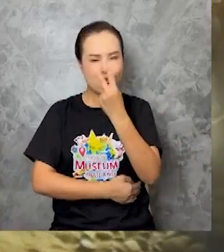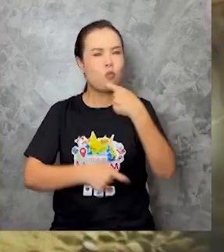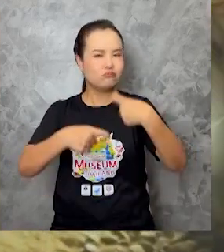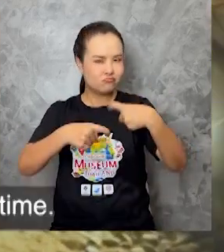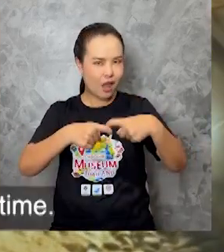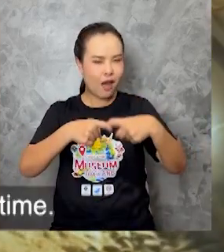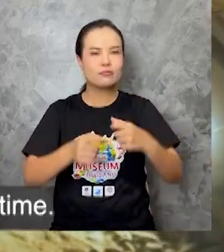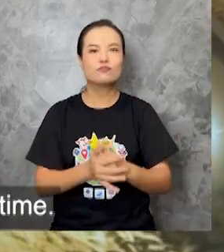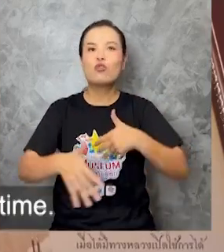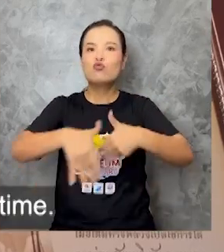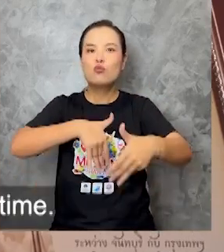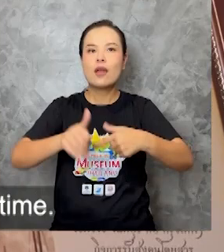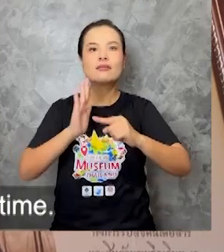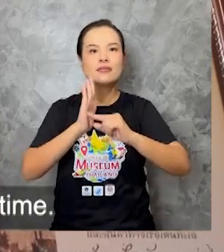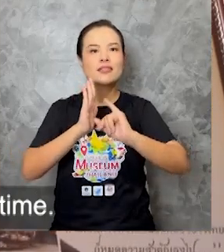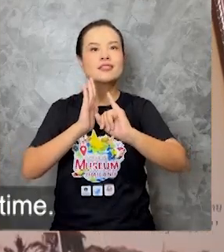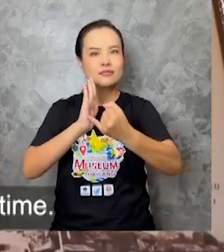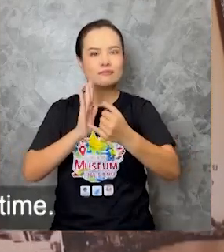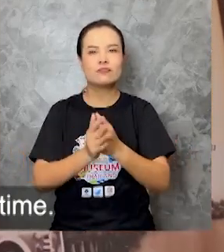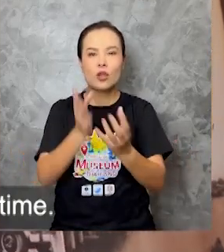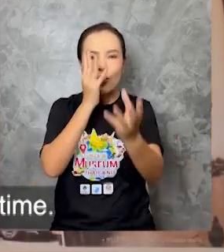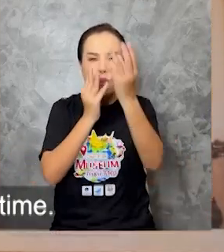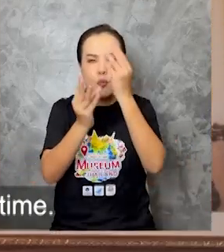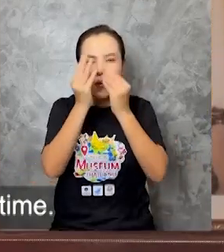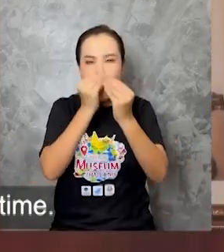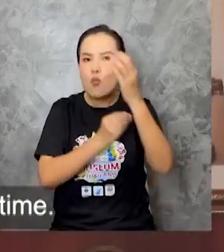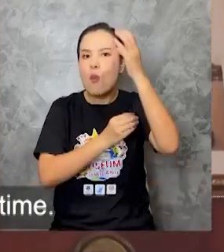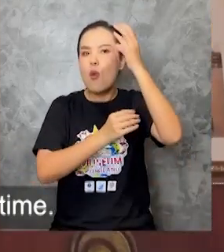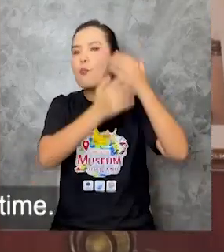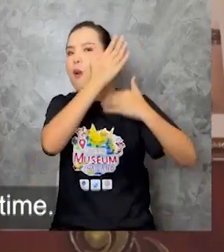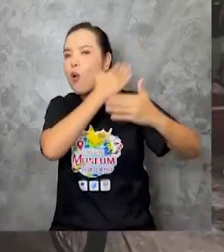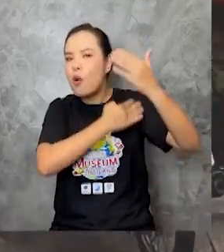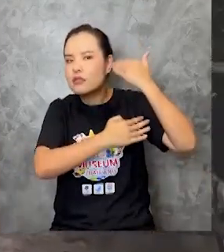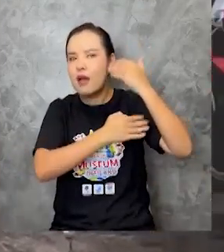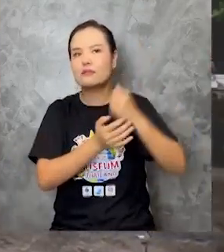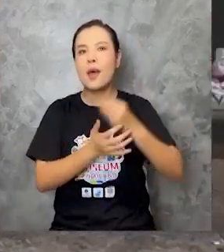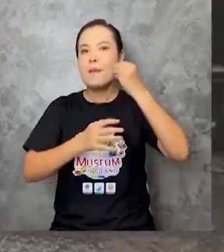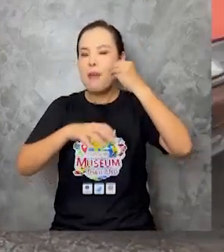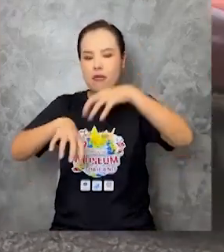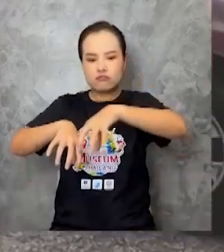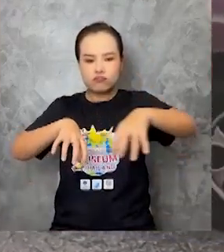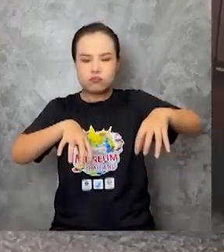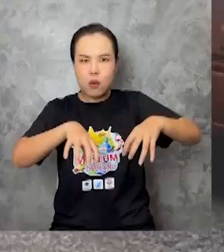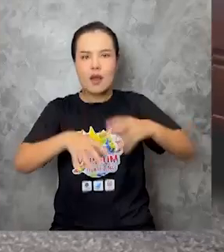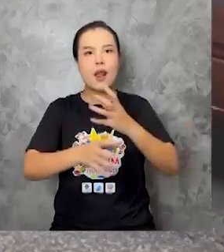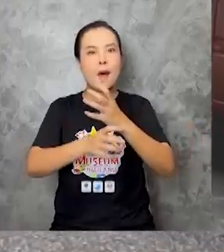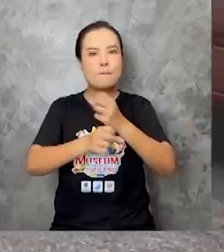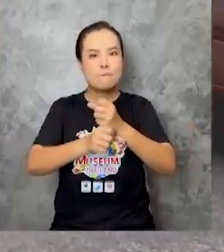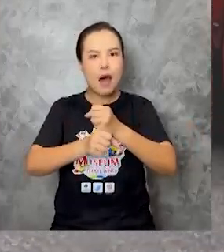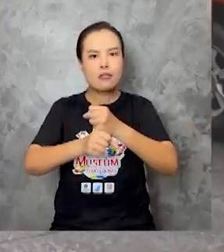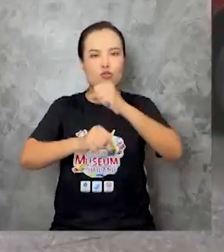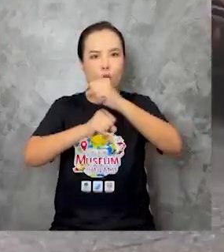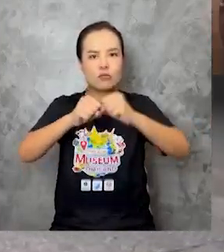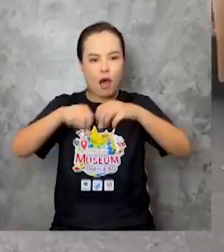าดูยากนะครับแล้วก็ชุมชนจันทบูรณ์ก็เป็นแหล่งเรียนรู้ประวัติศาสตร์มายาวนานโดยเฉพาะสภาพบ้านเมืองอารยะถาปั